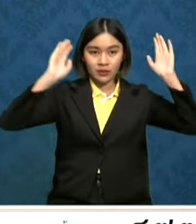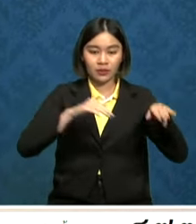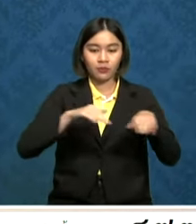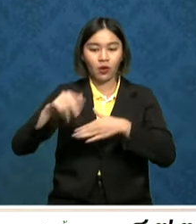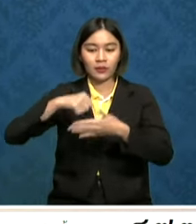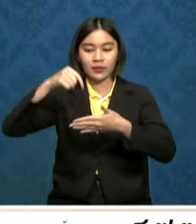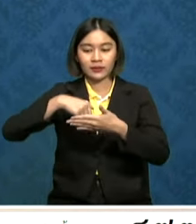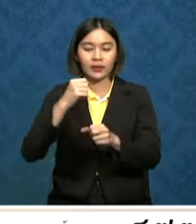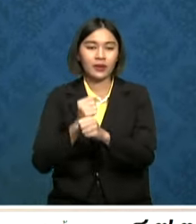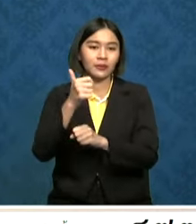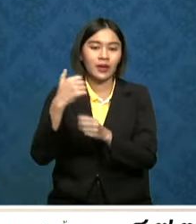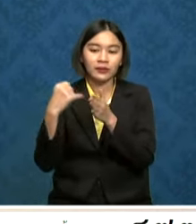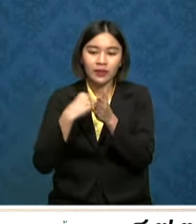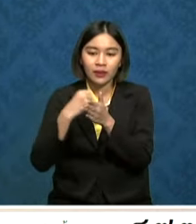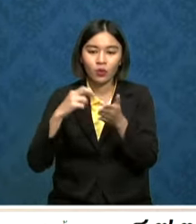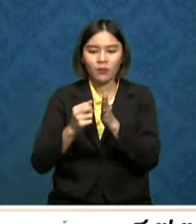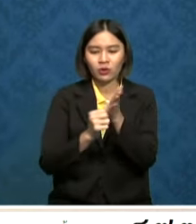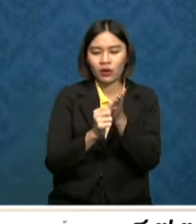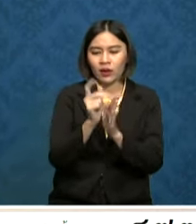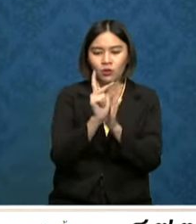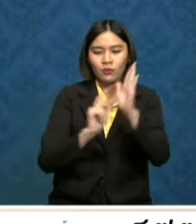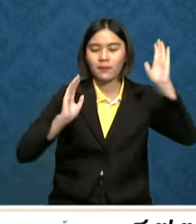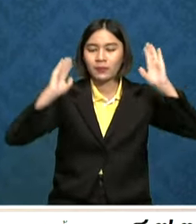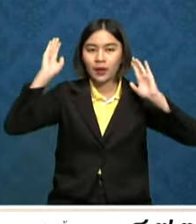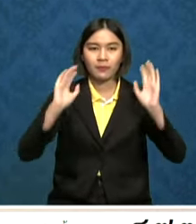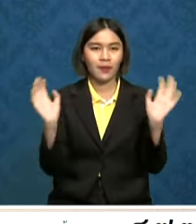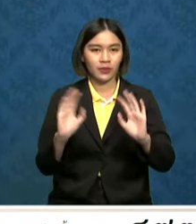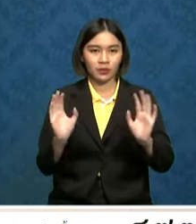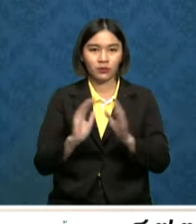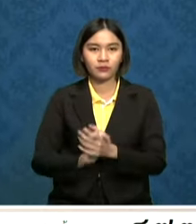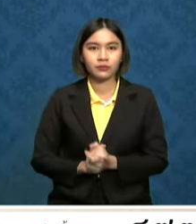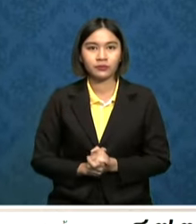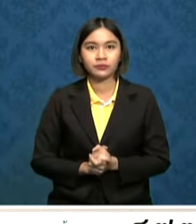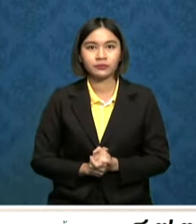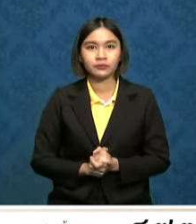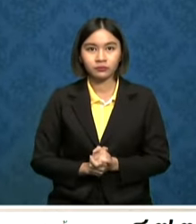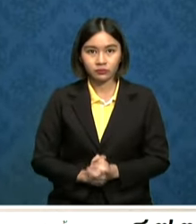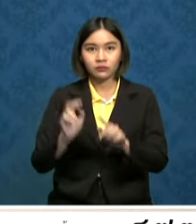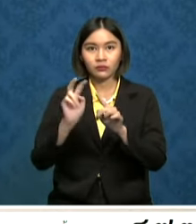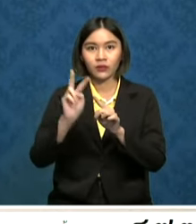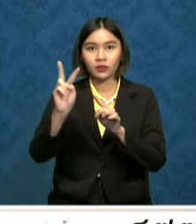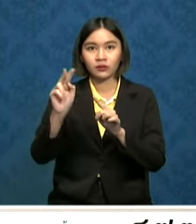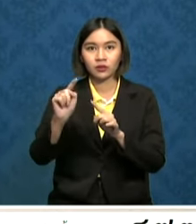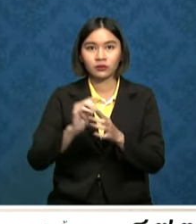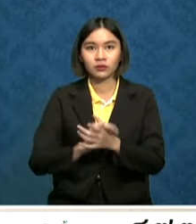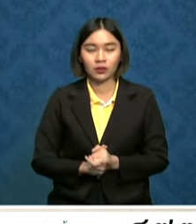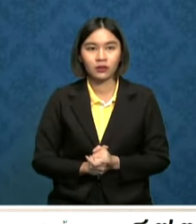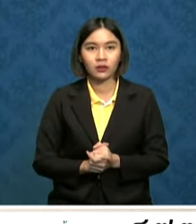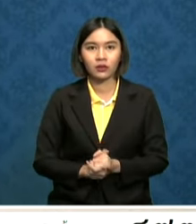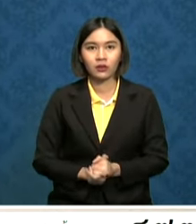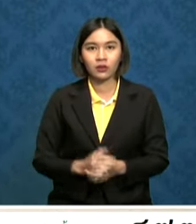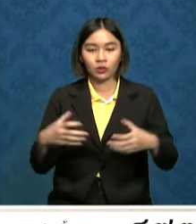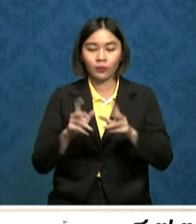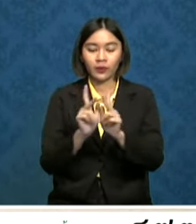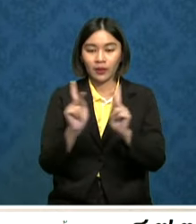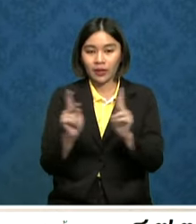ดังกล่าวได้สะดวกขึ้นโดยที่เราไม่ต้องมาแก้กฎหมายประชามติกันอีกรอบหนึ่งส่วนประเด็นที่2ครับที่กรรมาธิการเสียงข้างมาก